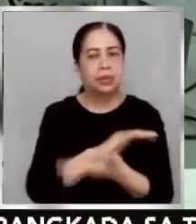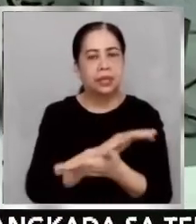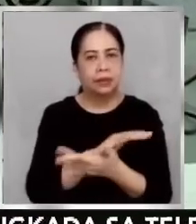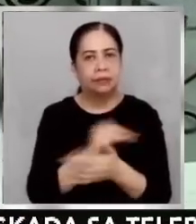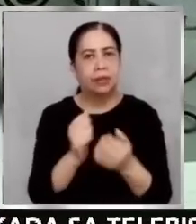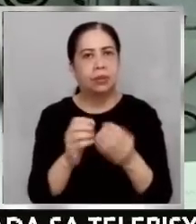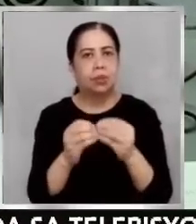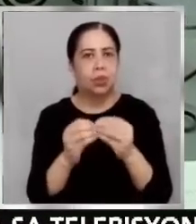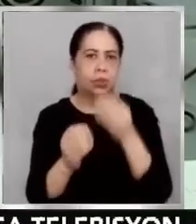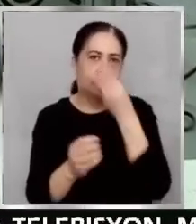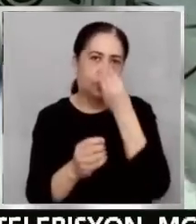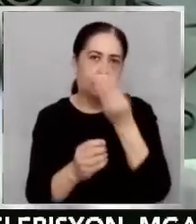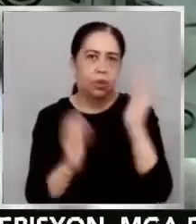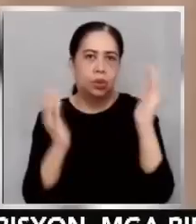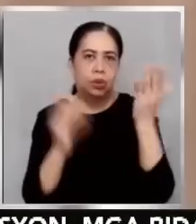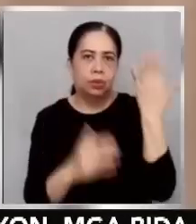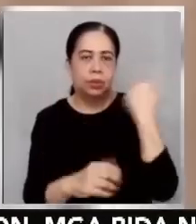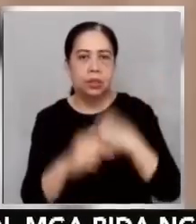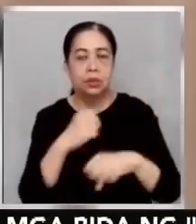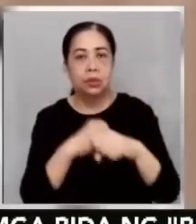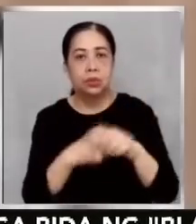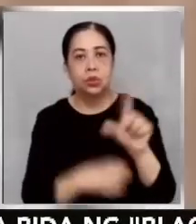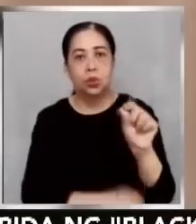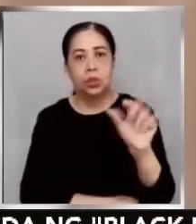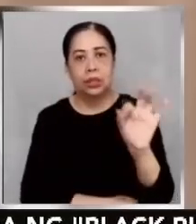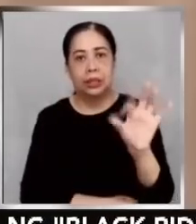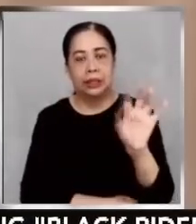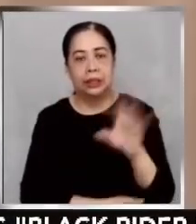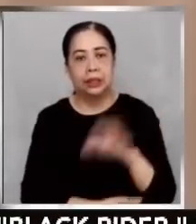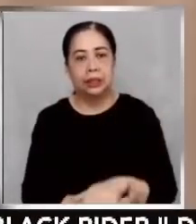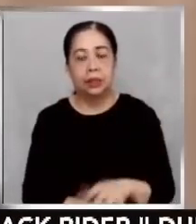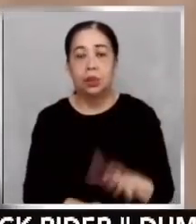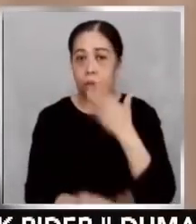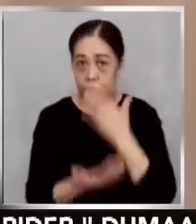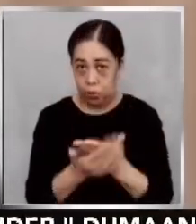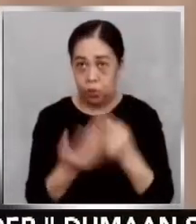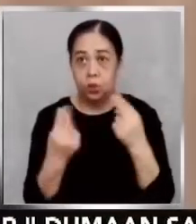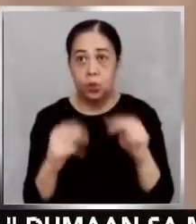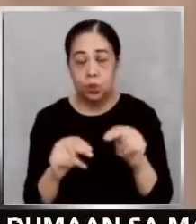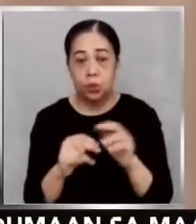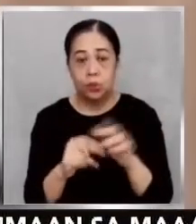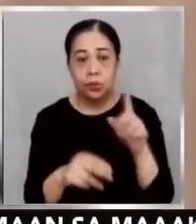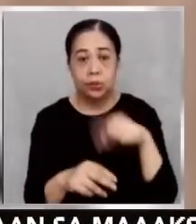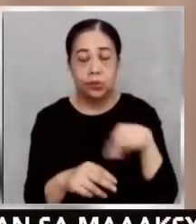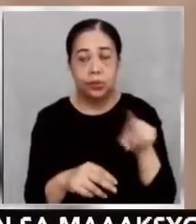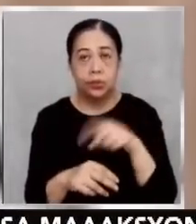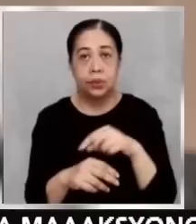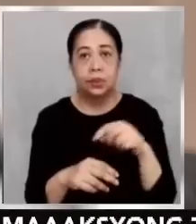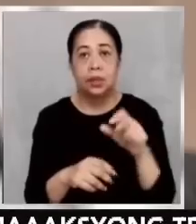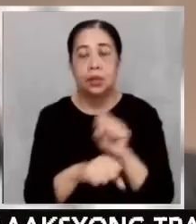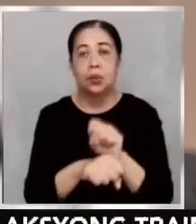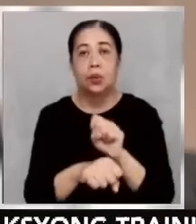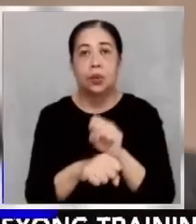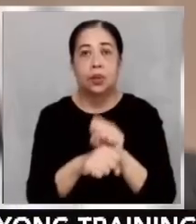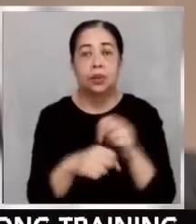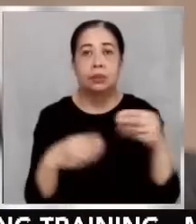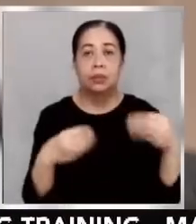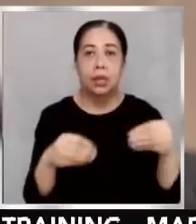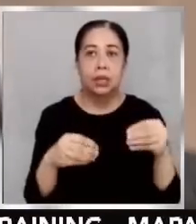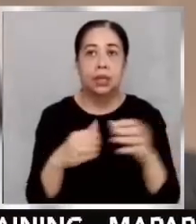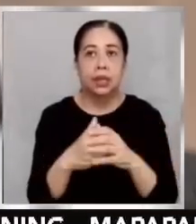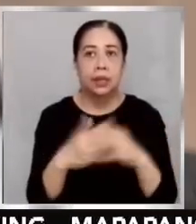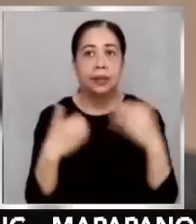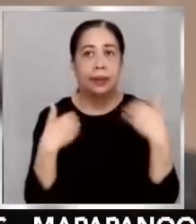nga kumpara noong taong 2019. This is a good news sa ating labor market. May pagtaas sa